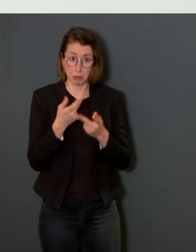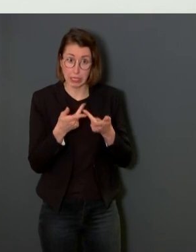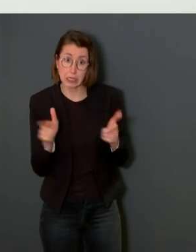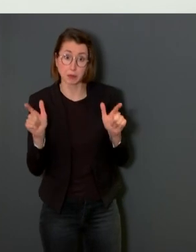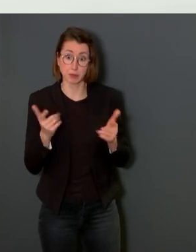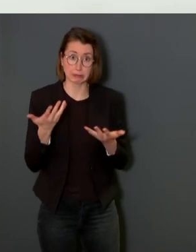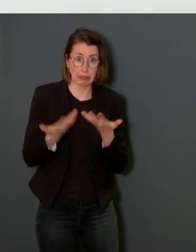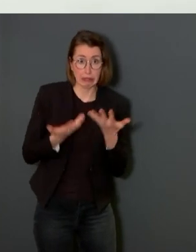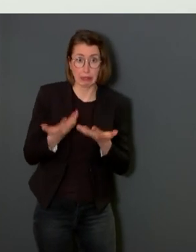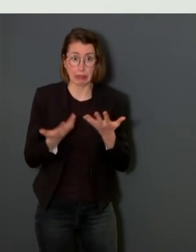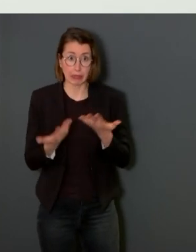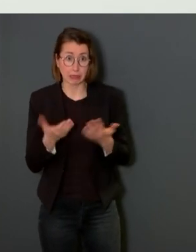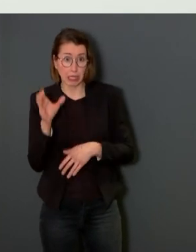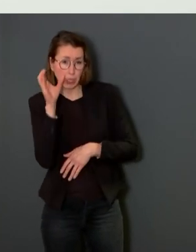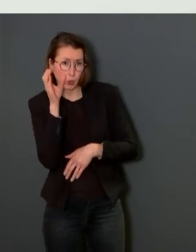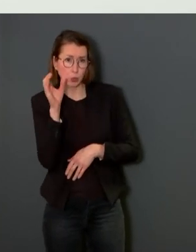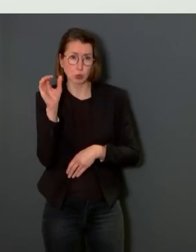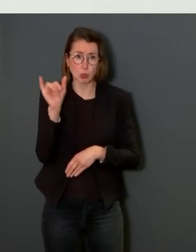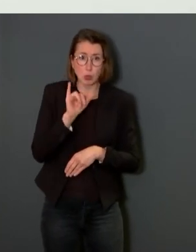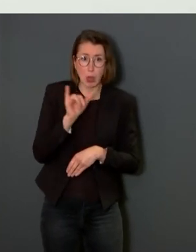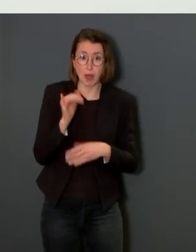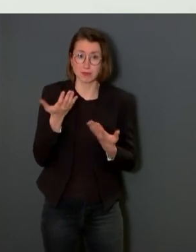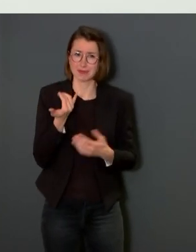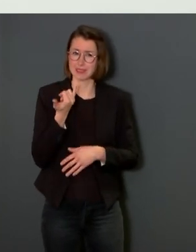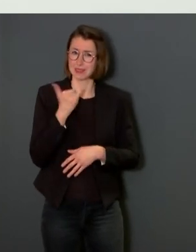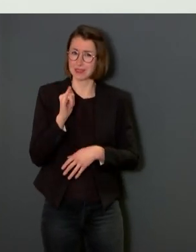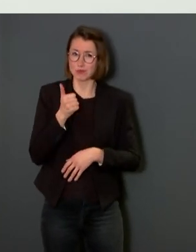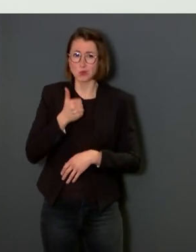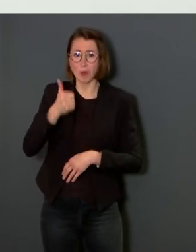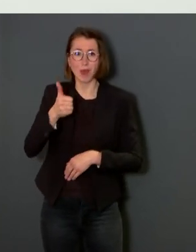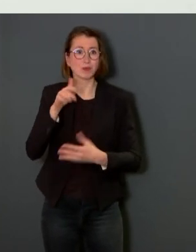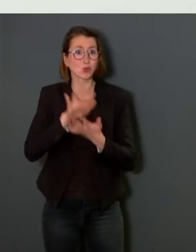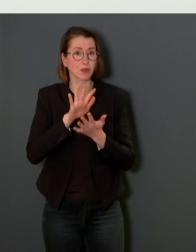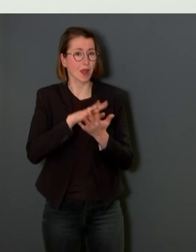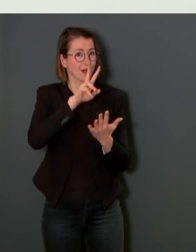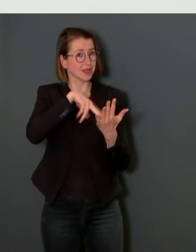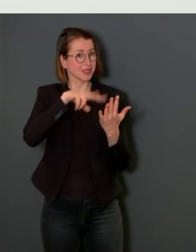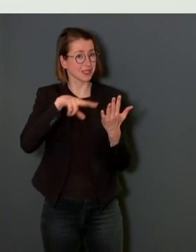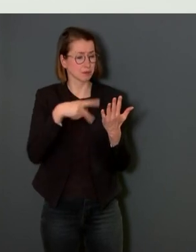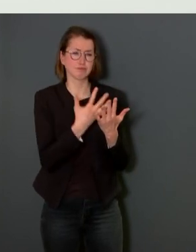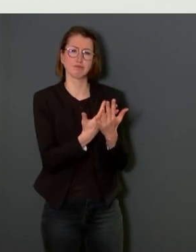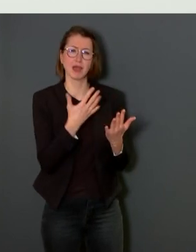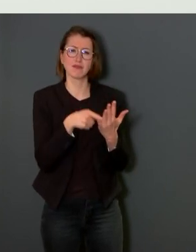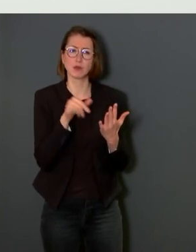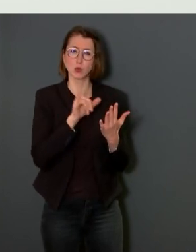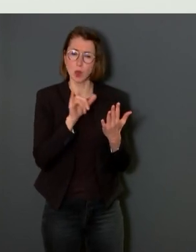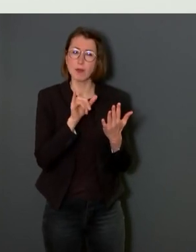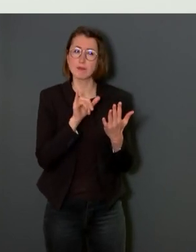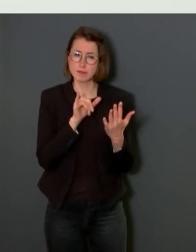journaux, vous allez voir que dans les journaux, il y a une chose qu'on voit nettement plus, et c'est de faire